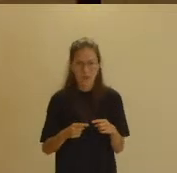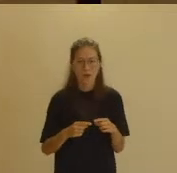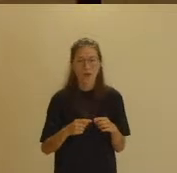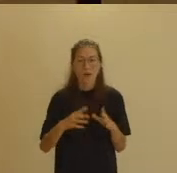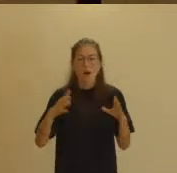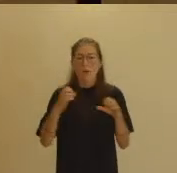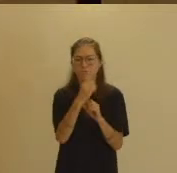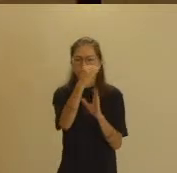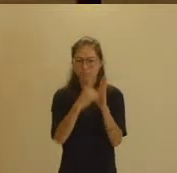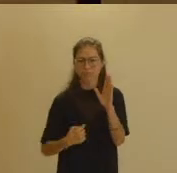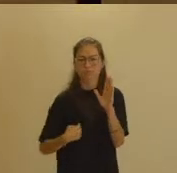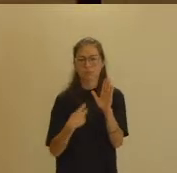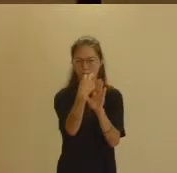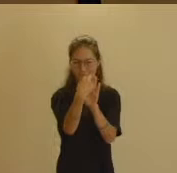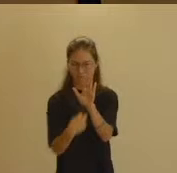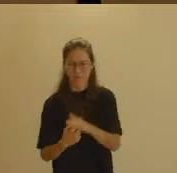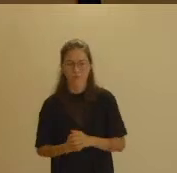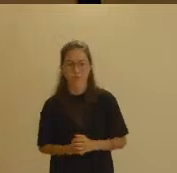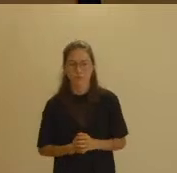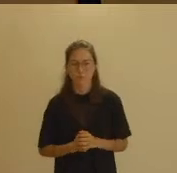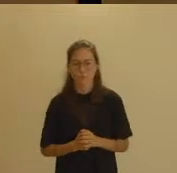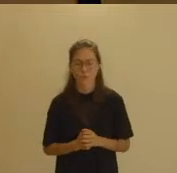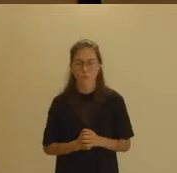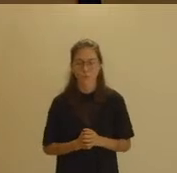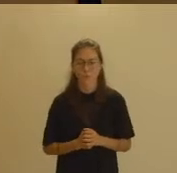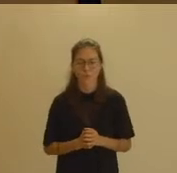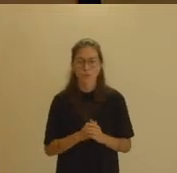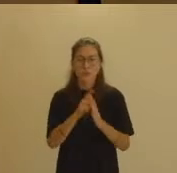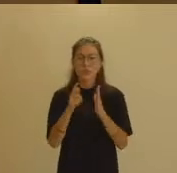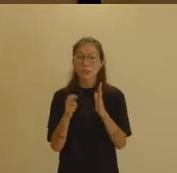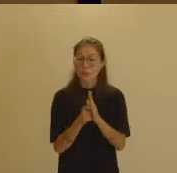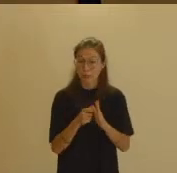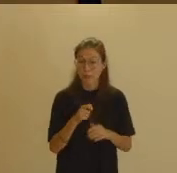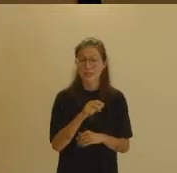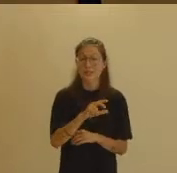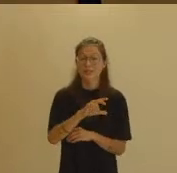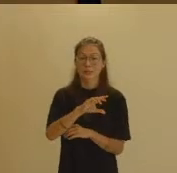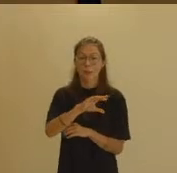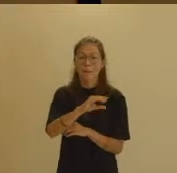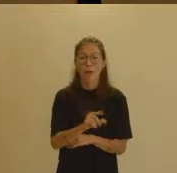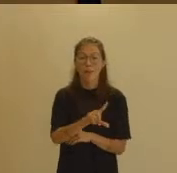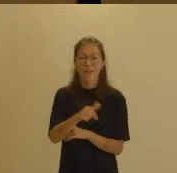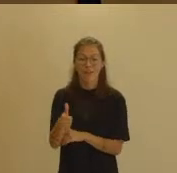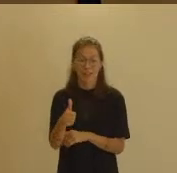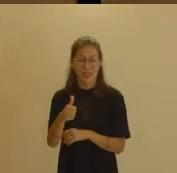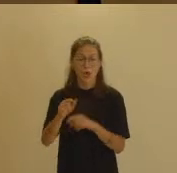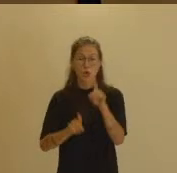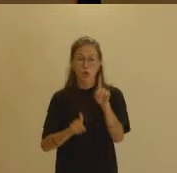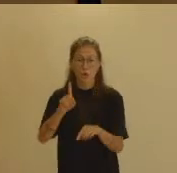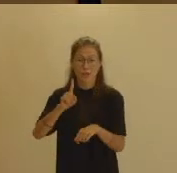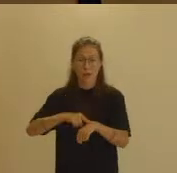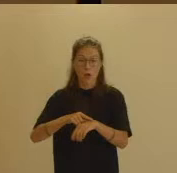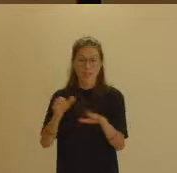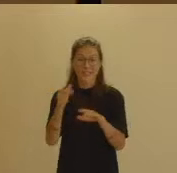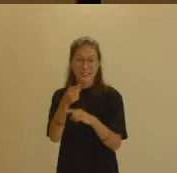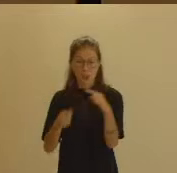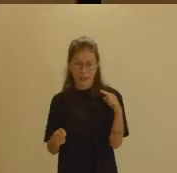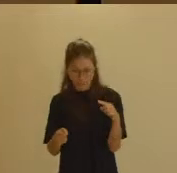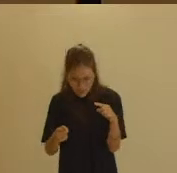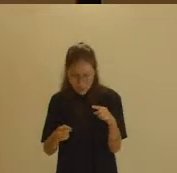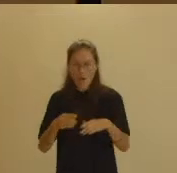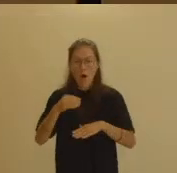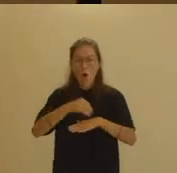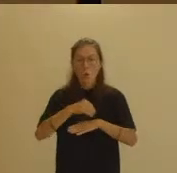L'an 2021, le mercredi 21 juillet à 18h30, s'est réuni le conseil